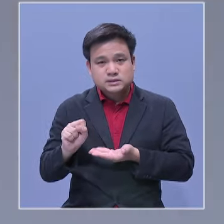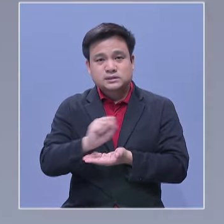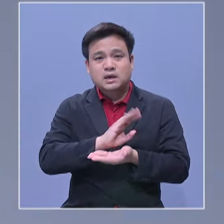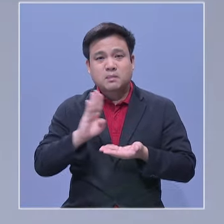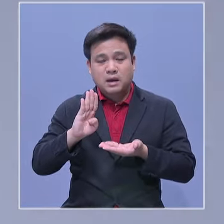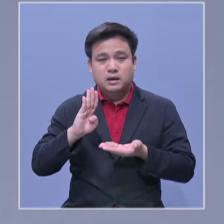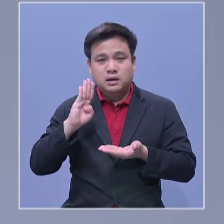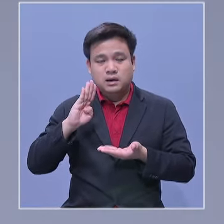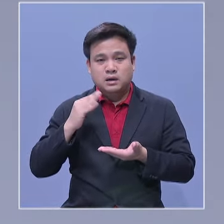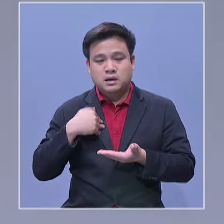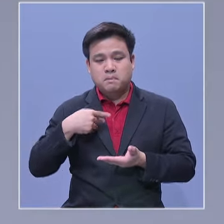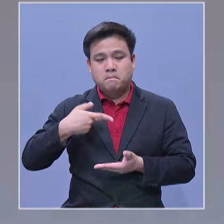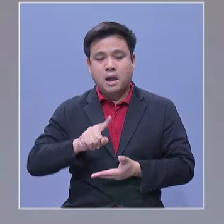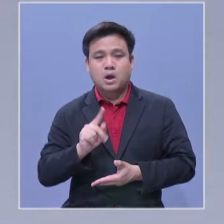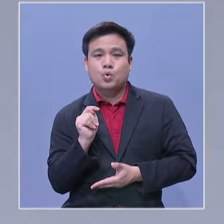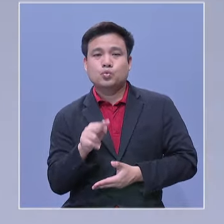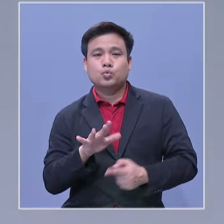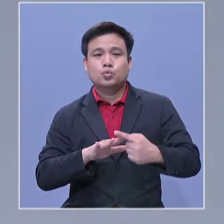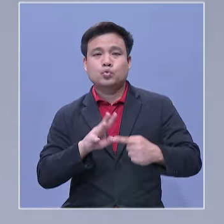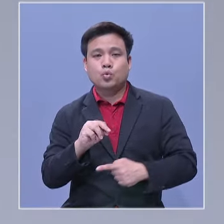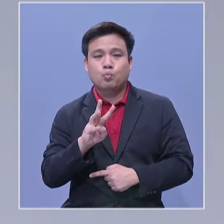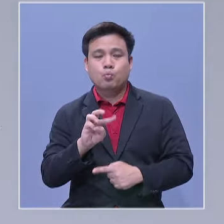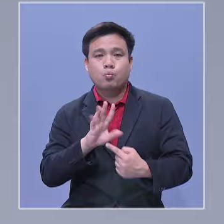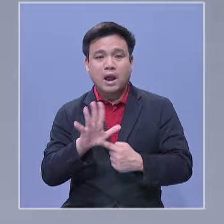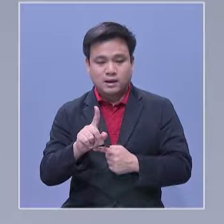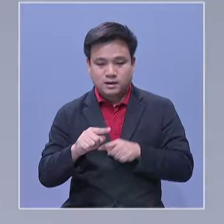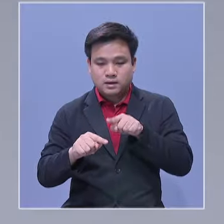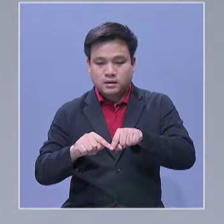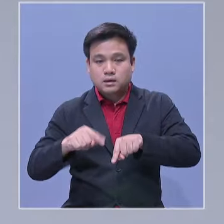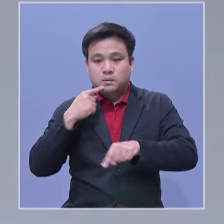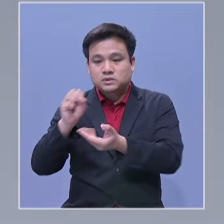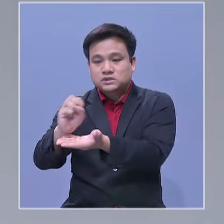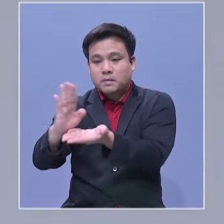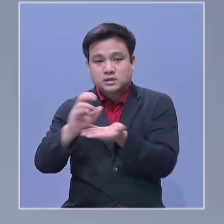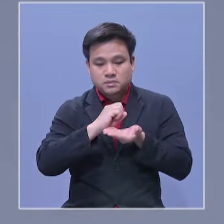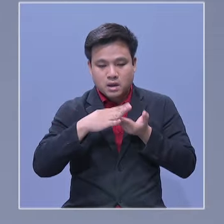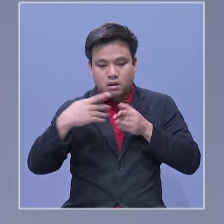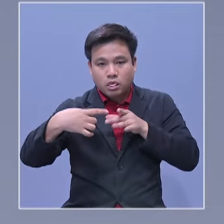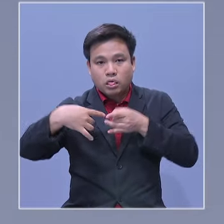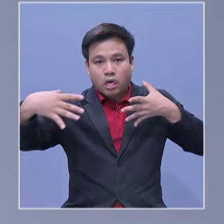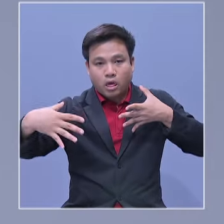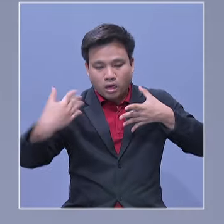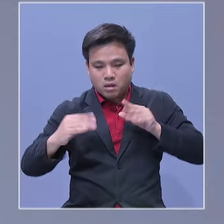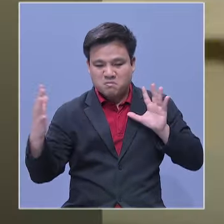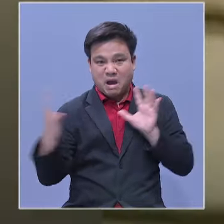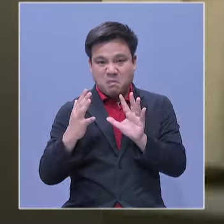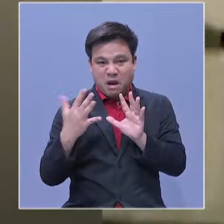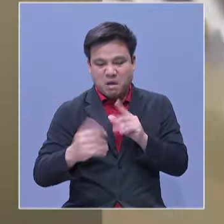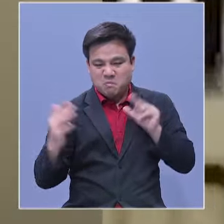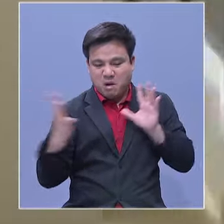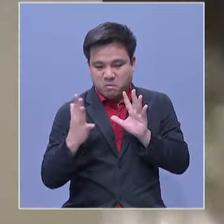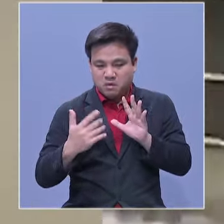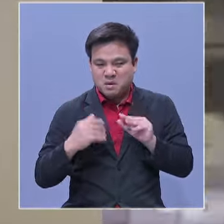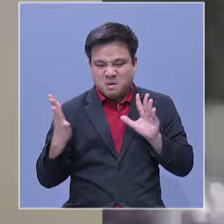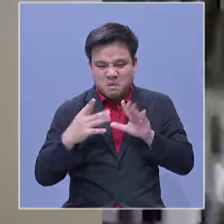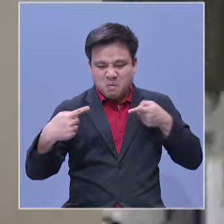ได้ตอนที่คู่อริต่างสถาบันยกพวกมารุมตะลุมบอลกันอยู่หน้าประตูสถาบันเทคโนโลยีปทุมวันแล้วมีการตะโกนห้ามด้วยนะคะเ